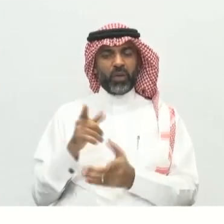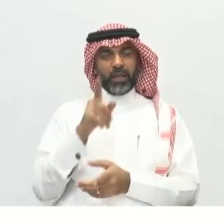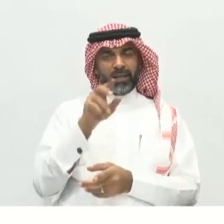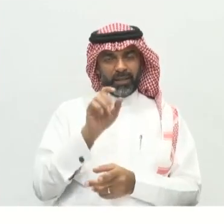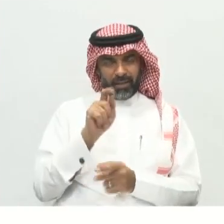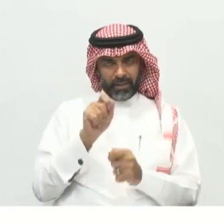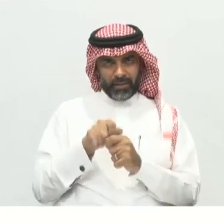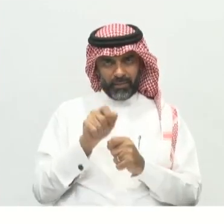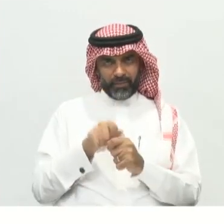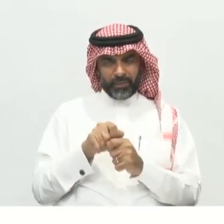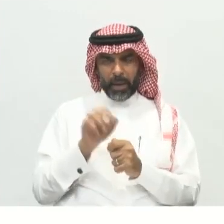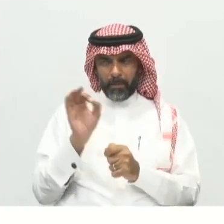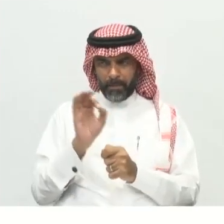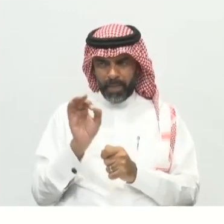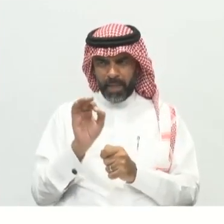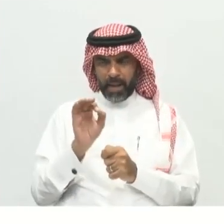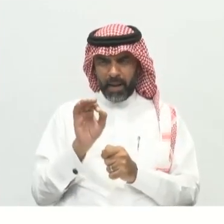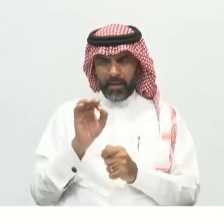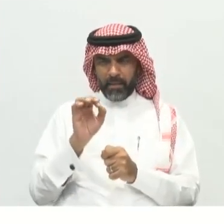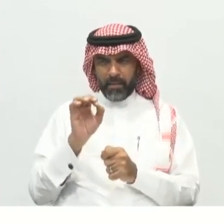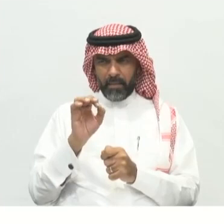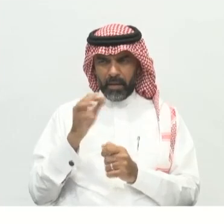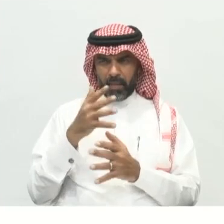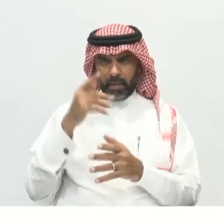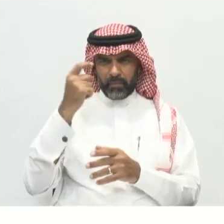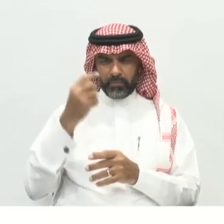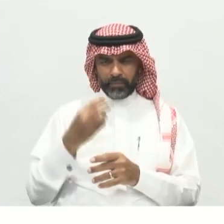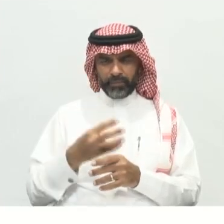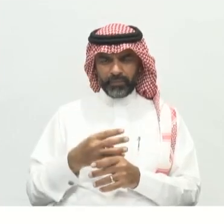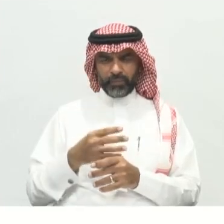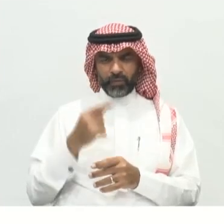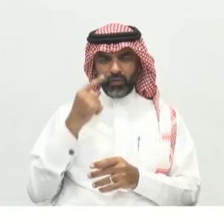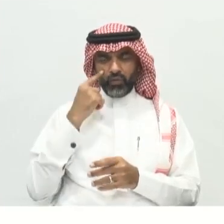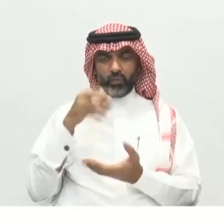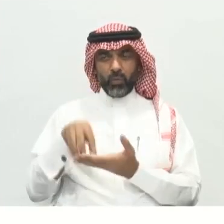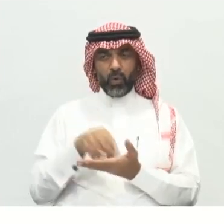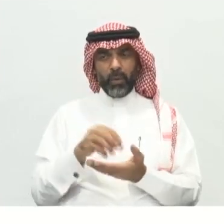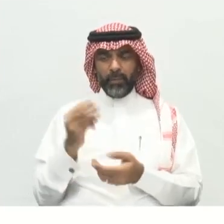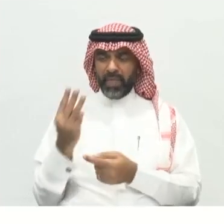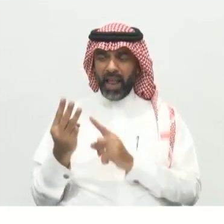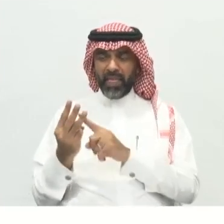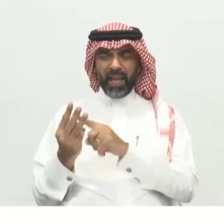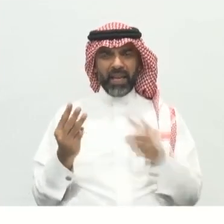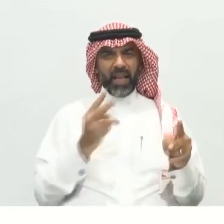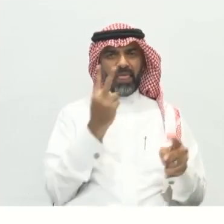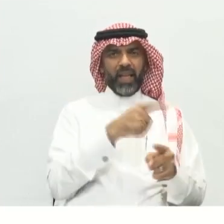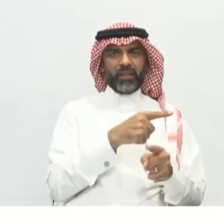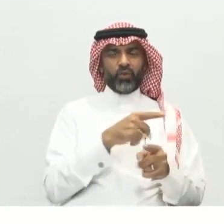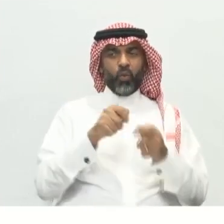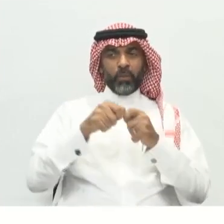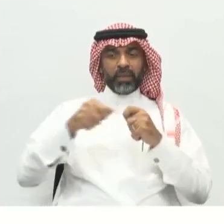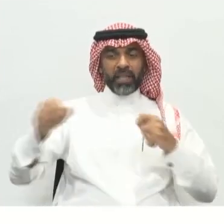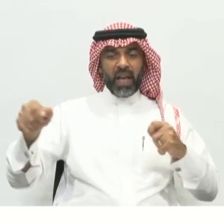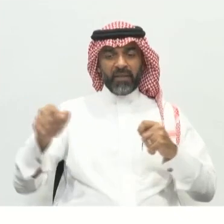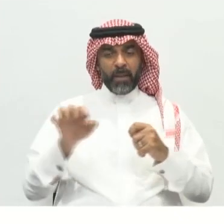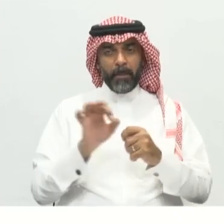امثله متعدده على مشكله البائع المتجول تشمل مواقع عددها من ثلاثه الى 12 وستتراوح المسافه في كل